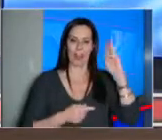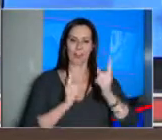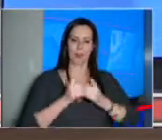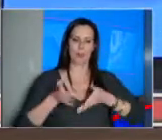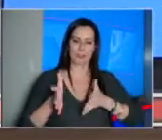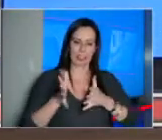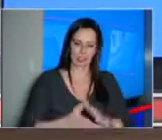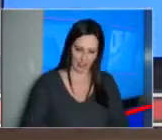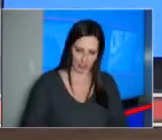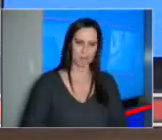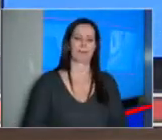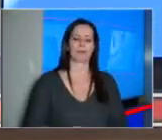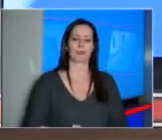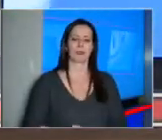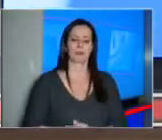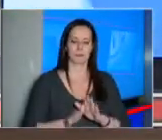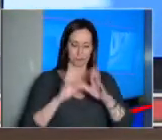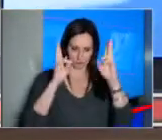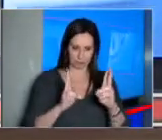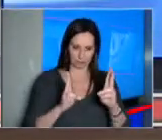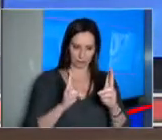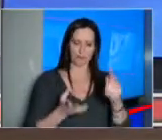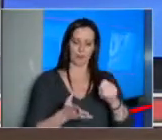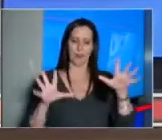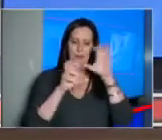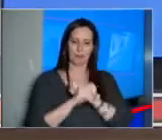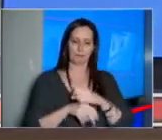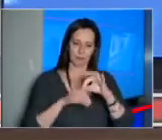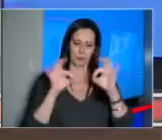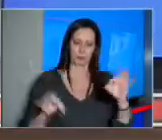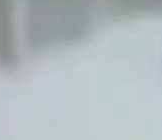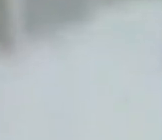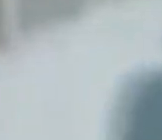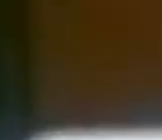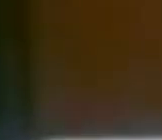על התרגום לשפת הסימנים. אל תזוזו, משכן לילה, מעברון ומתחילים.